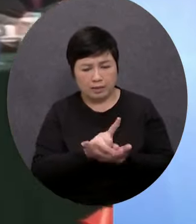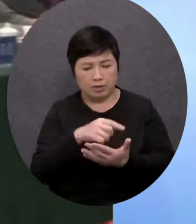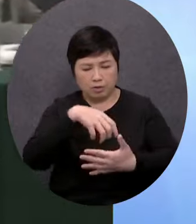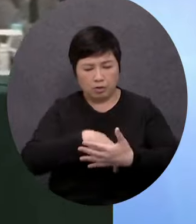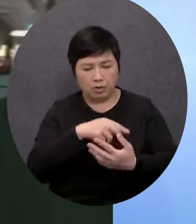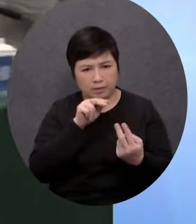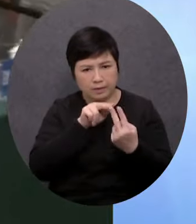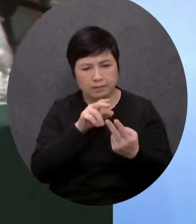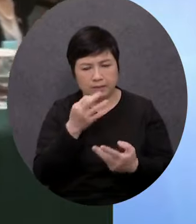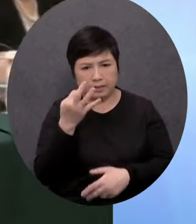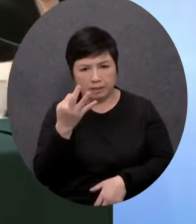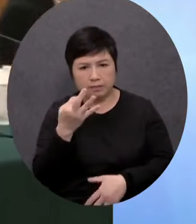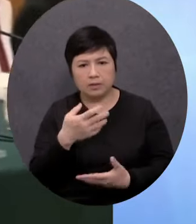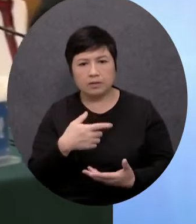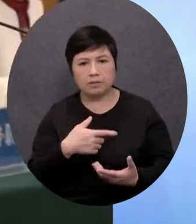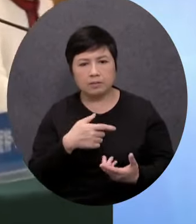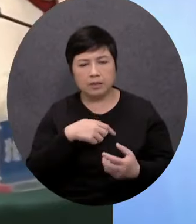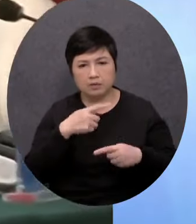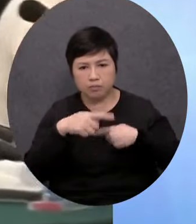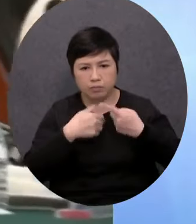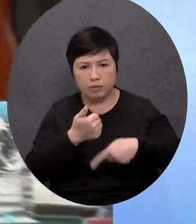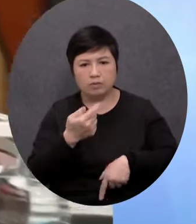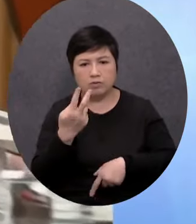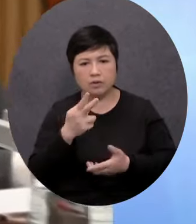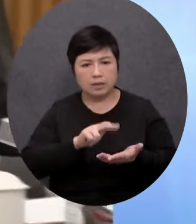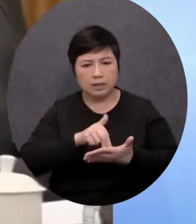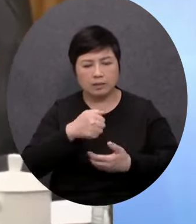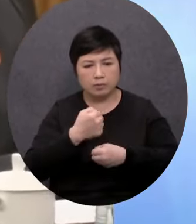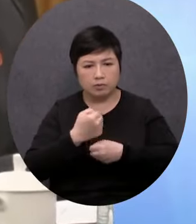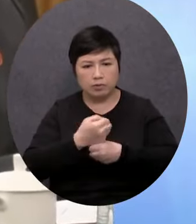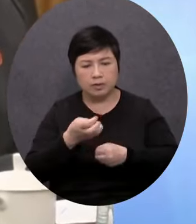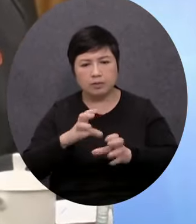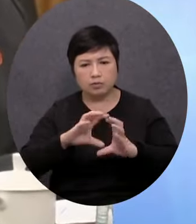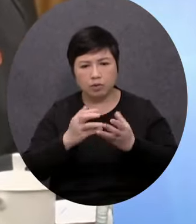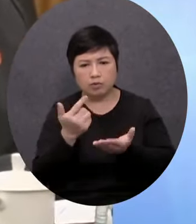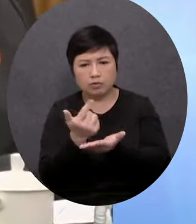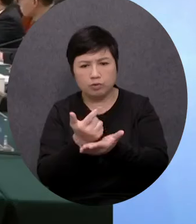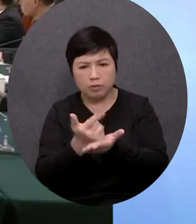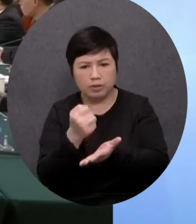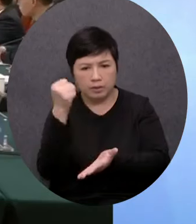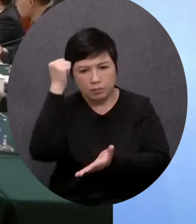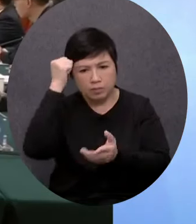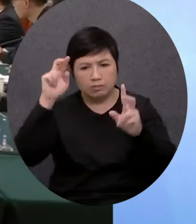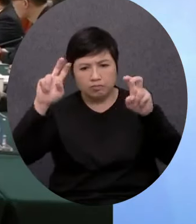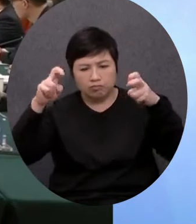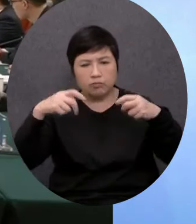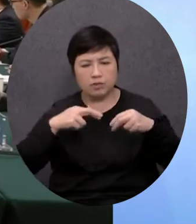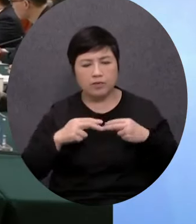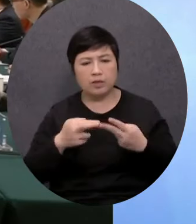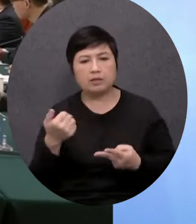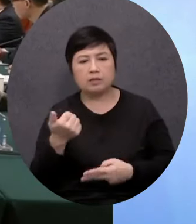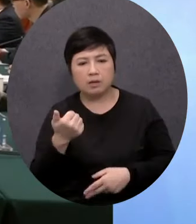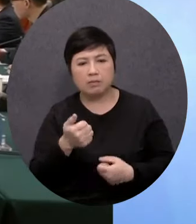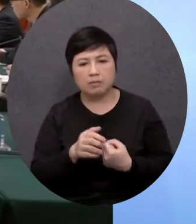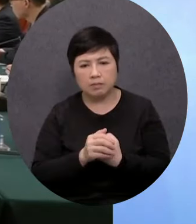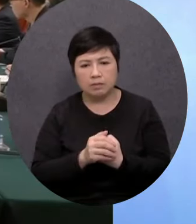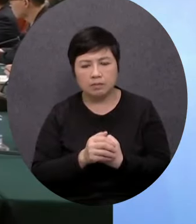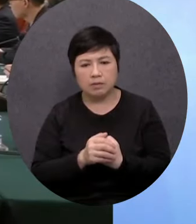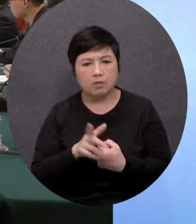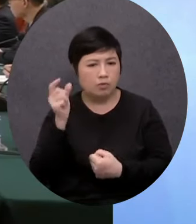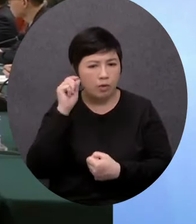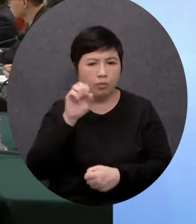沟通的承诺。两人成立的工作小组亦都在多个重要和困难的议题上取得进展。耶